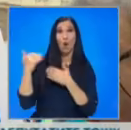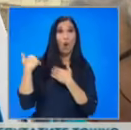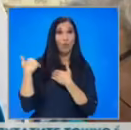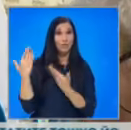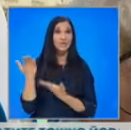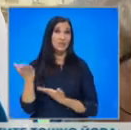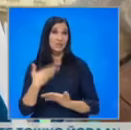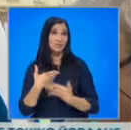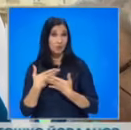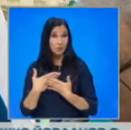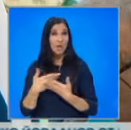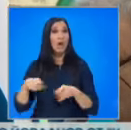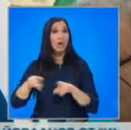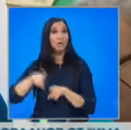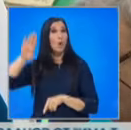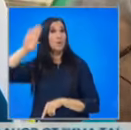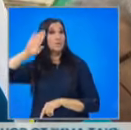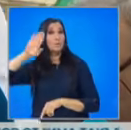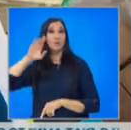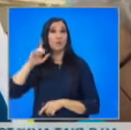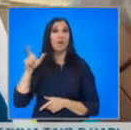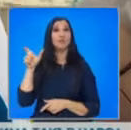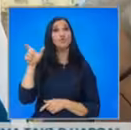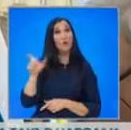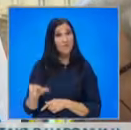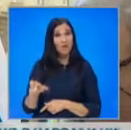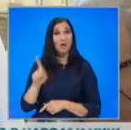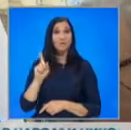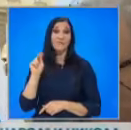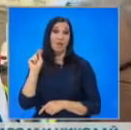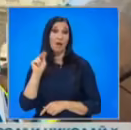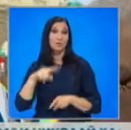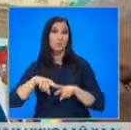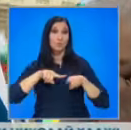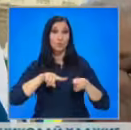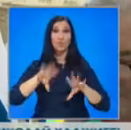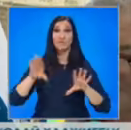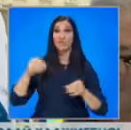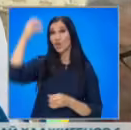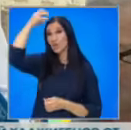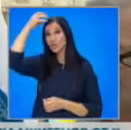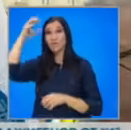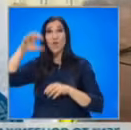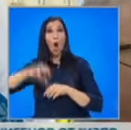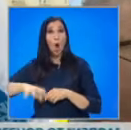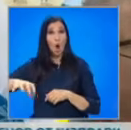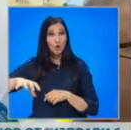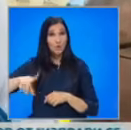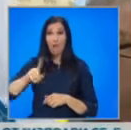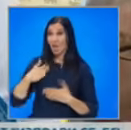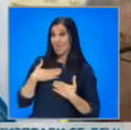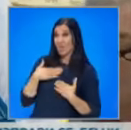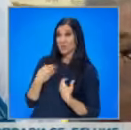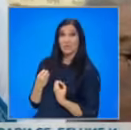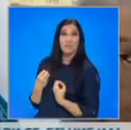тези взаимоотношения, тя като изпълнителен човек да сезира и прокуратурата, и всички държавни органи, а не да ни праща нас